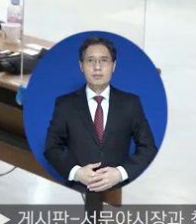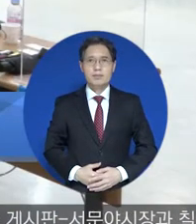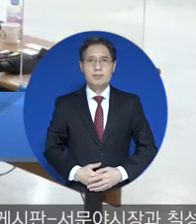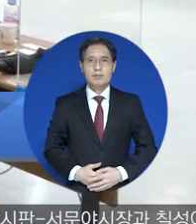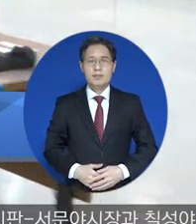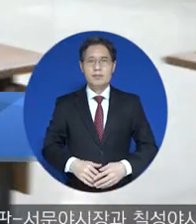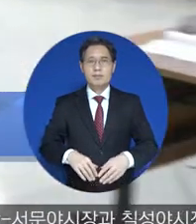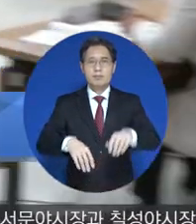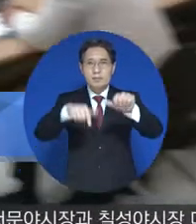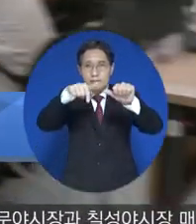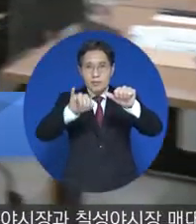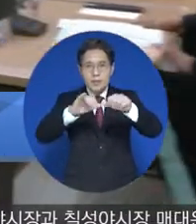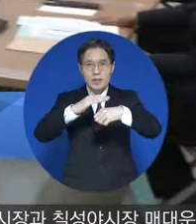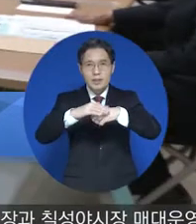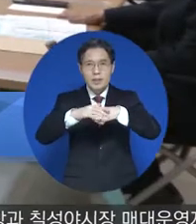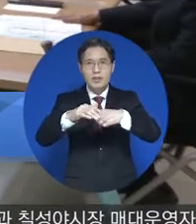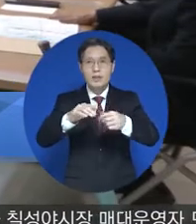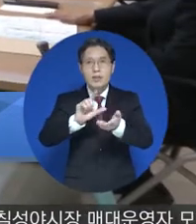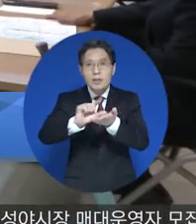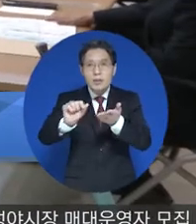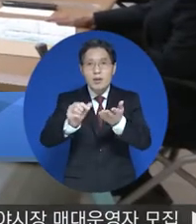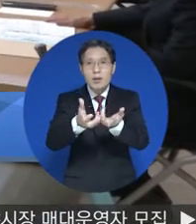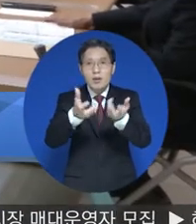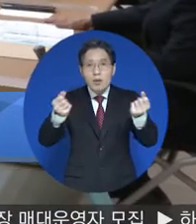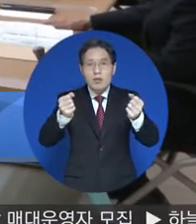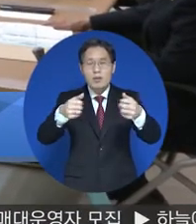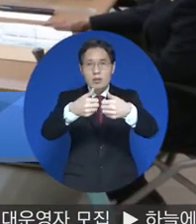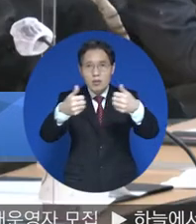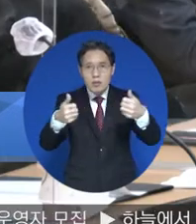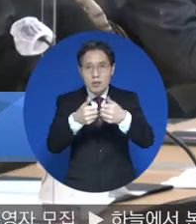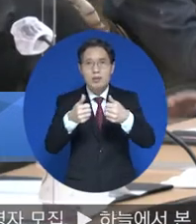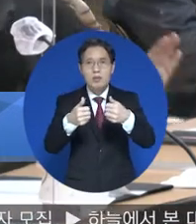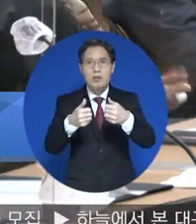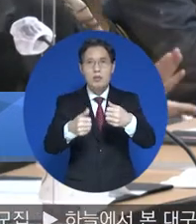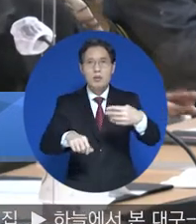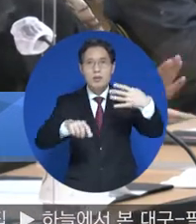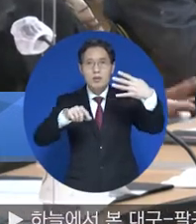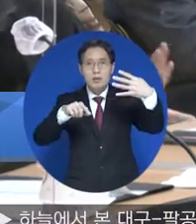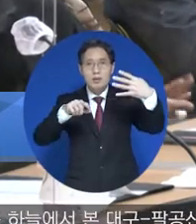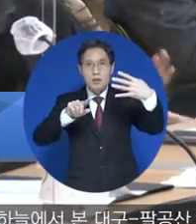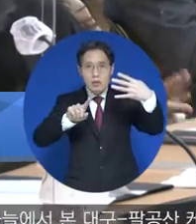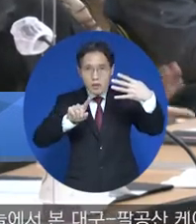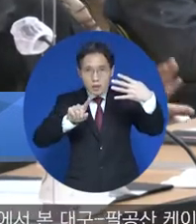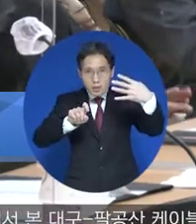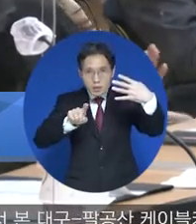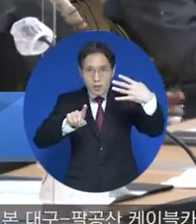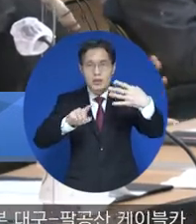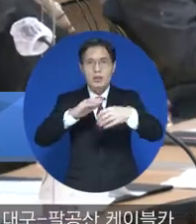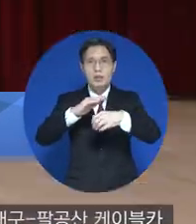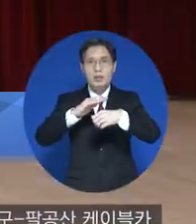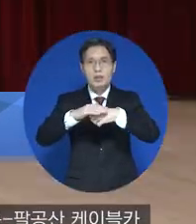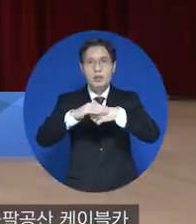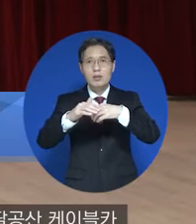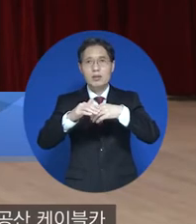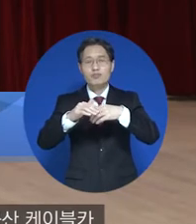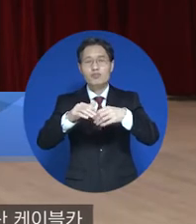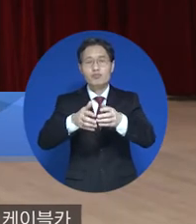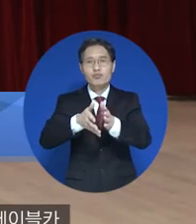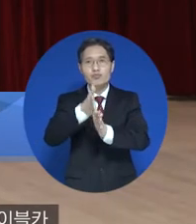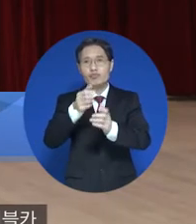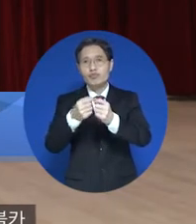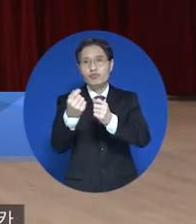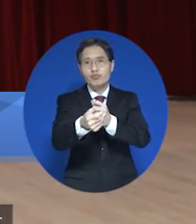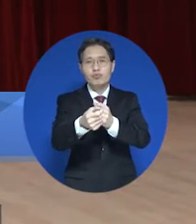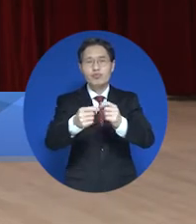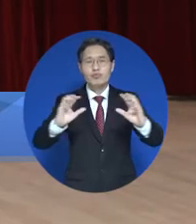제 5기 대구시 지방분권 협의회가 12일 시청 별관 대강당에서 출범식 을 열었습니다 대구 지역 각계 리더